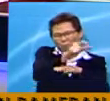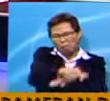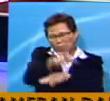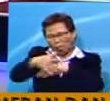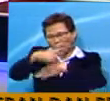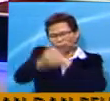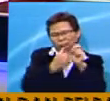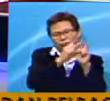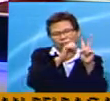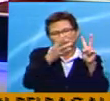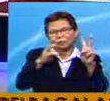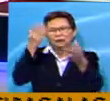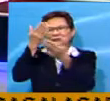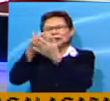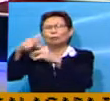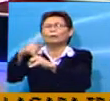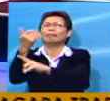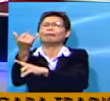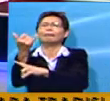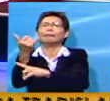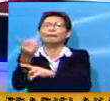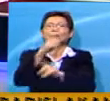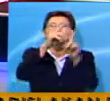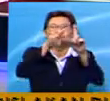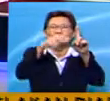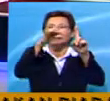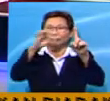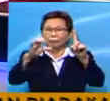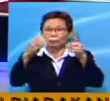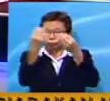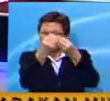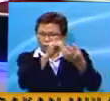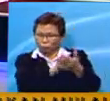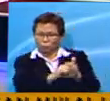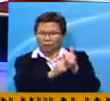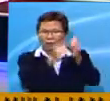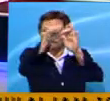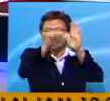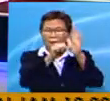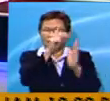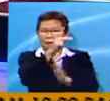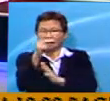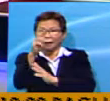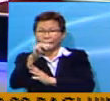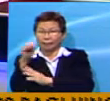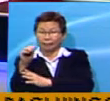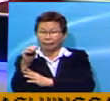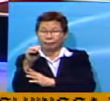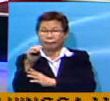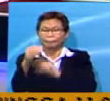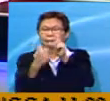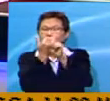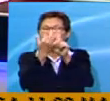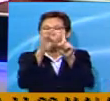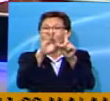awal 2016 hingga Jun lalu. 1,800 daripada jumlah tersebut mengikut Akta Komunikasi dan Multimedia